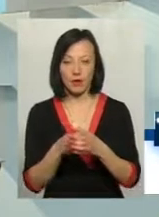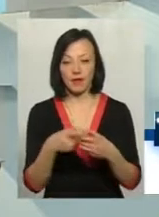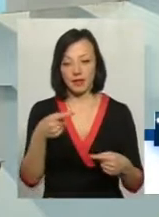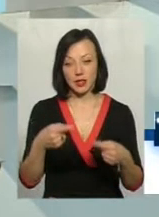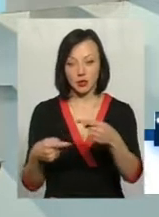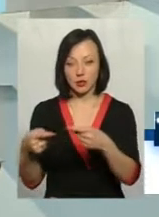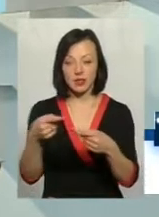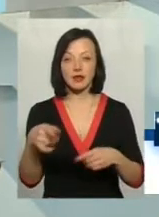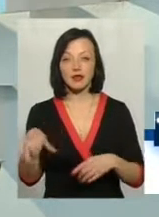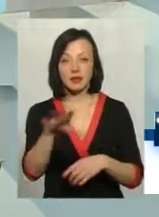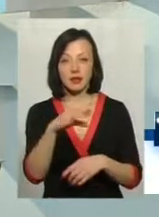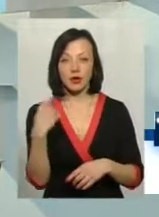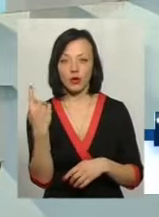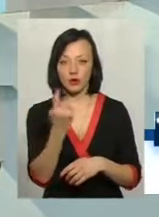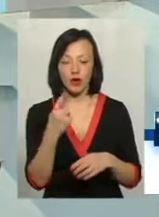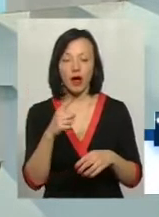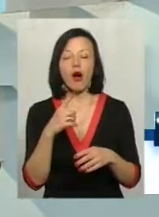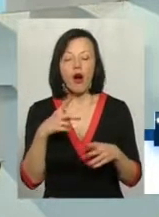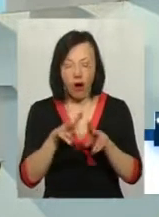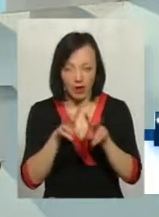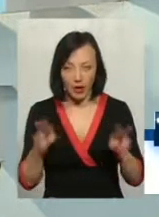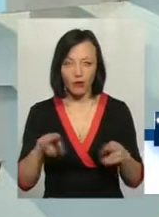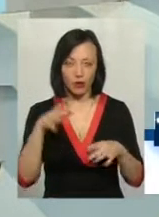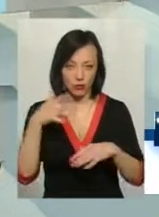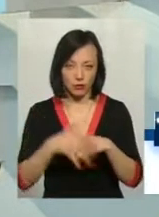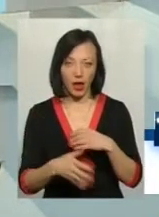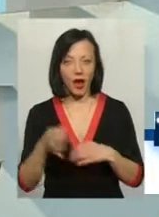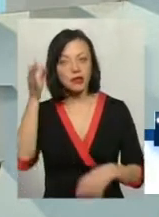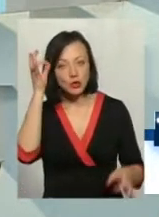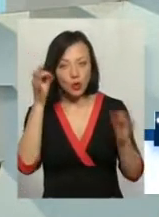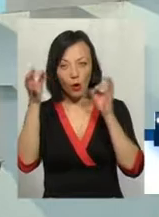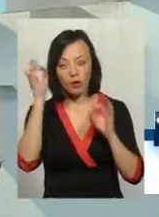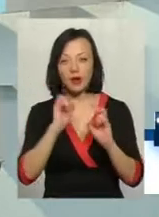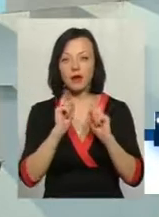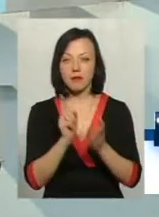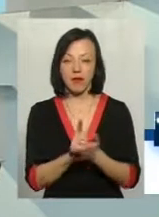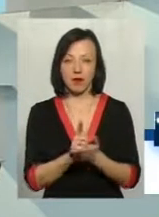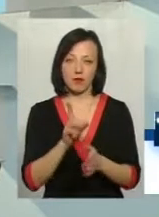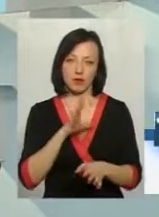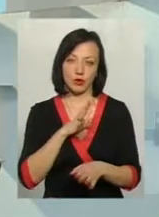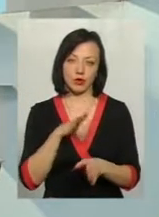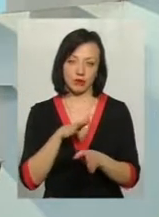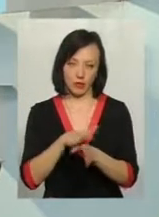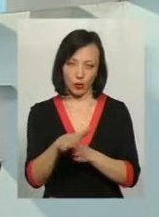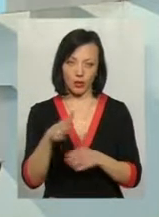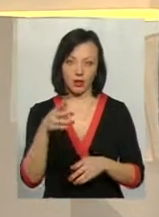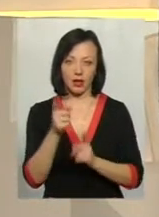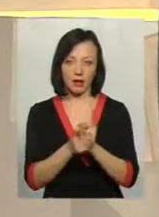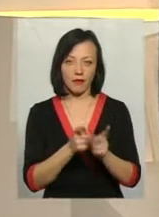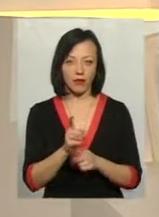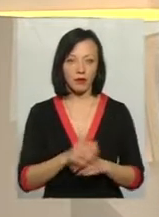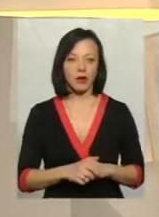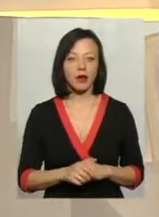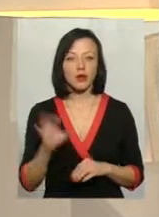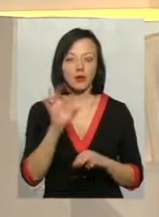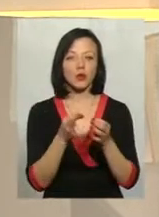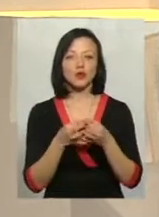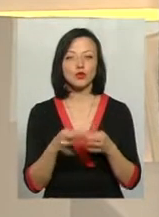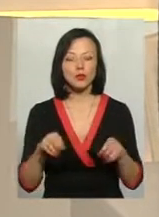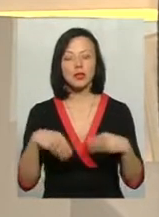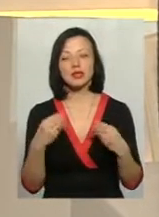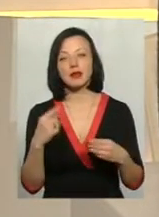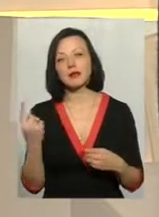дискусії у всіх з'являється однакове розуміння, а не здогадки, як має бути реалізована ця реформа. Про доступність